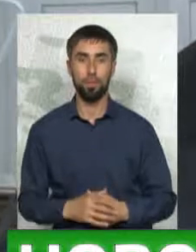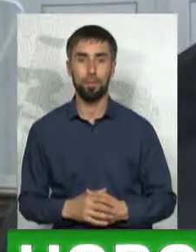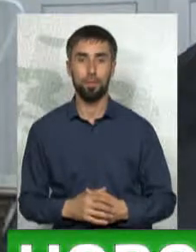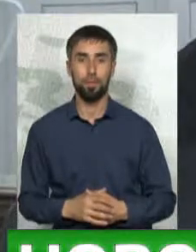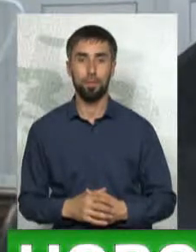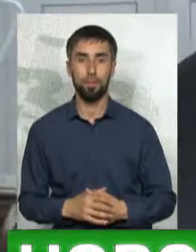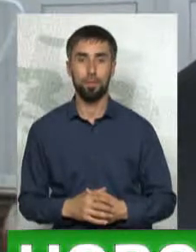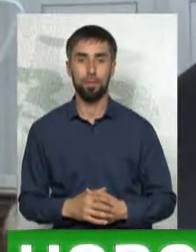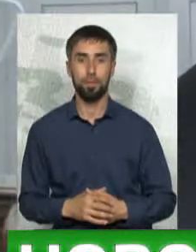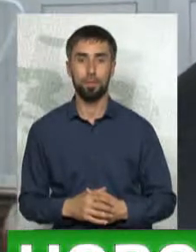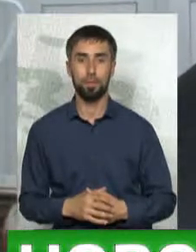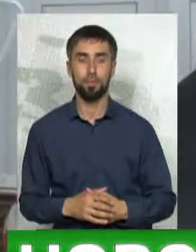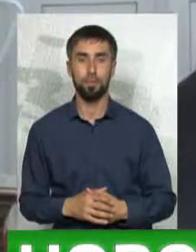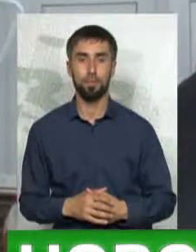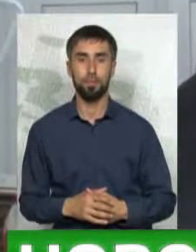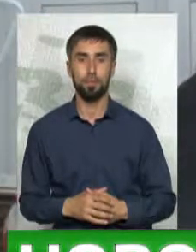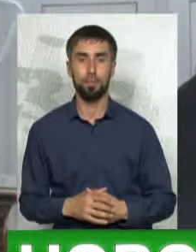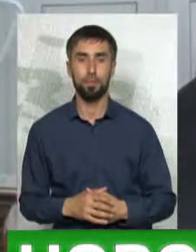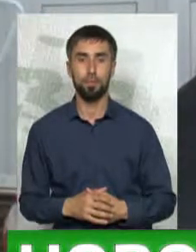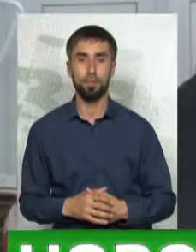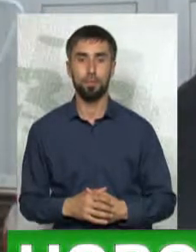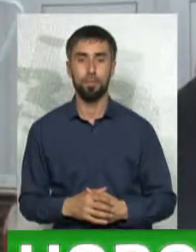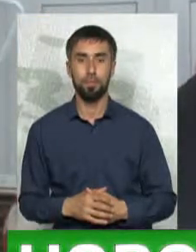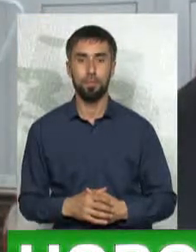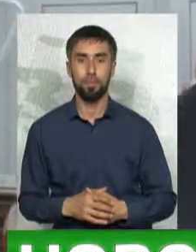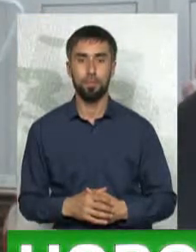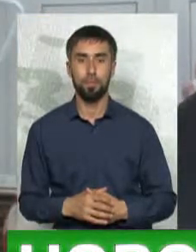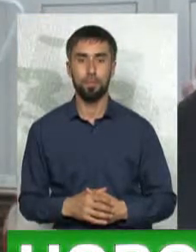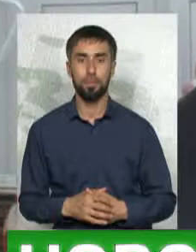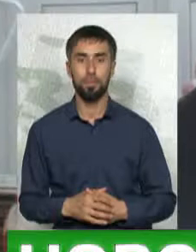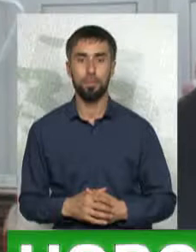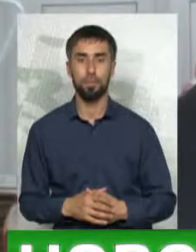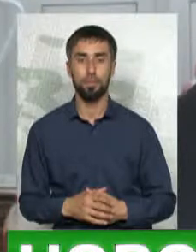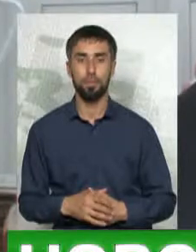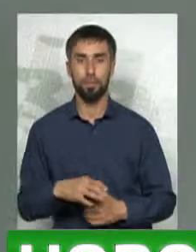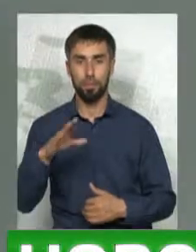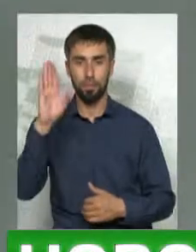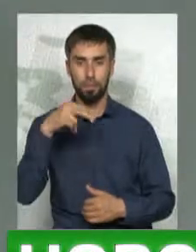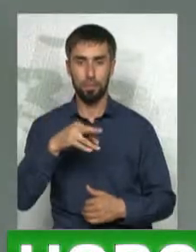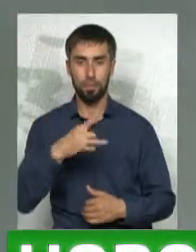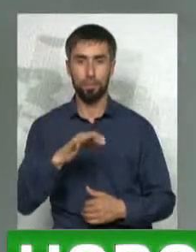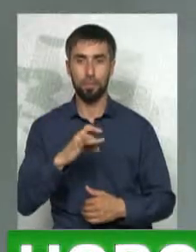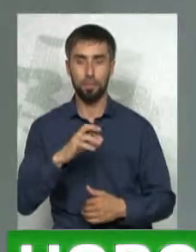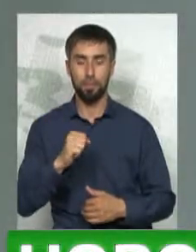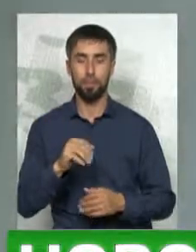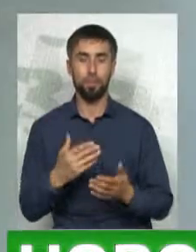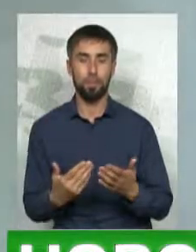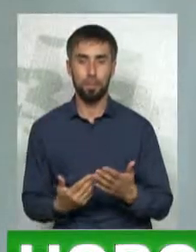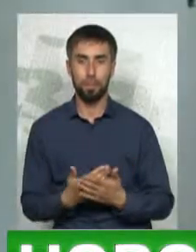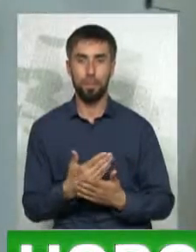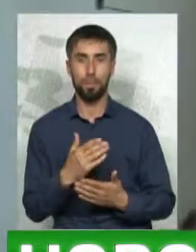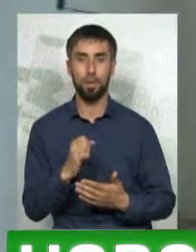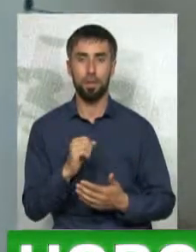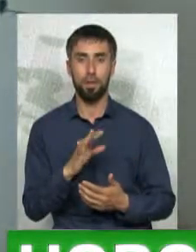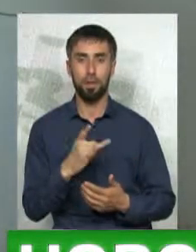Так, ярги, ливневка, с водопроводной системой полностью, новый, в